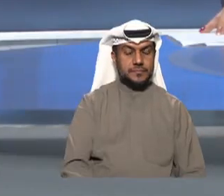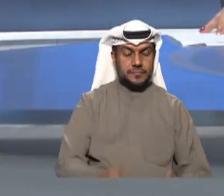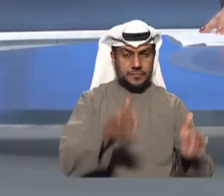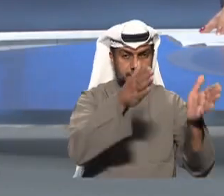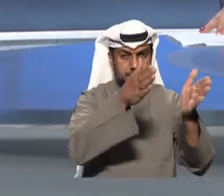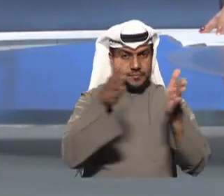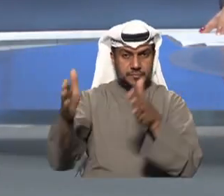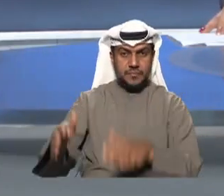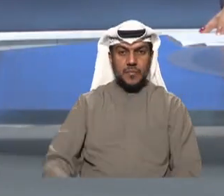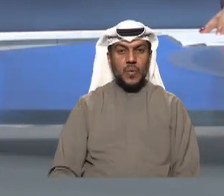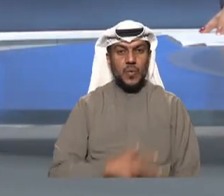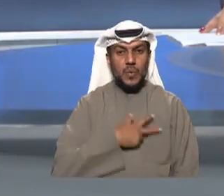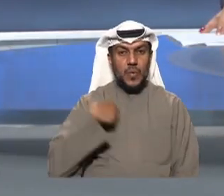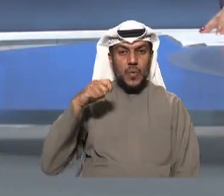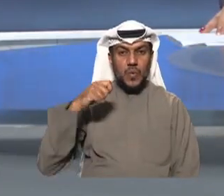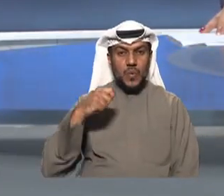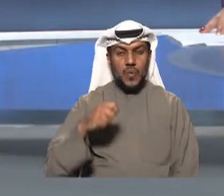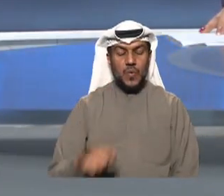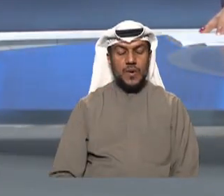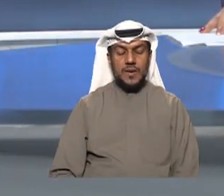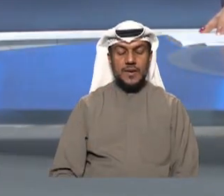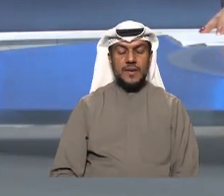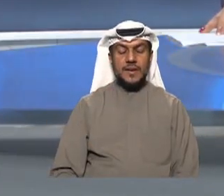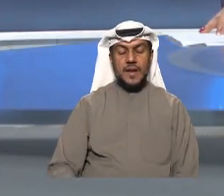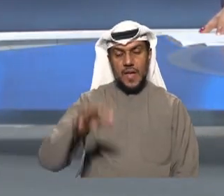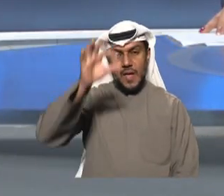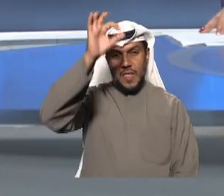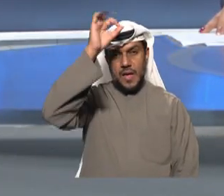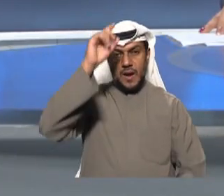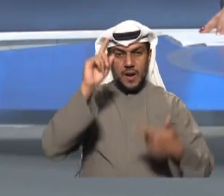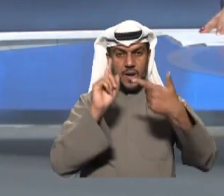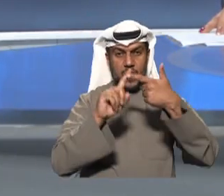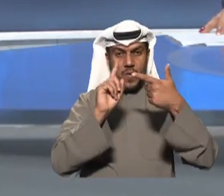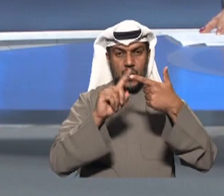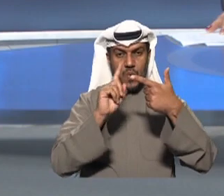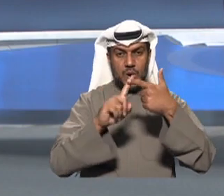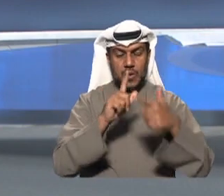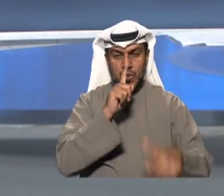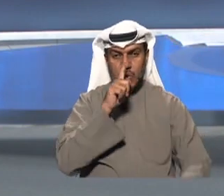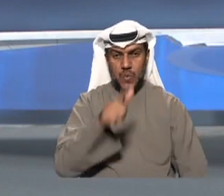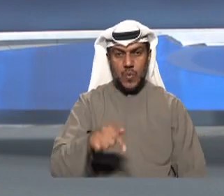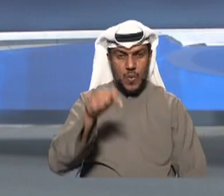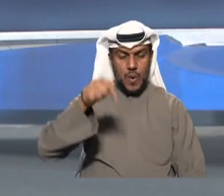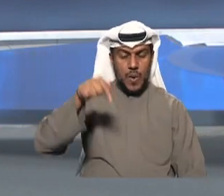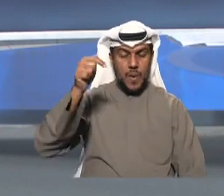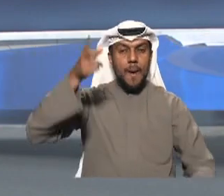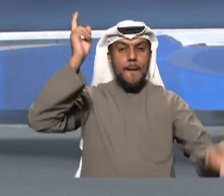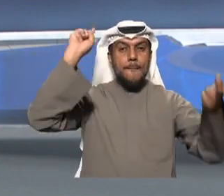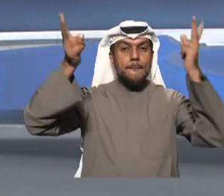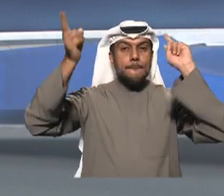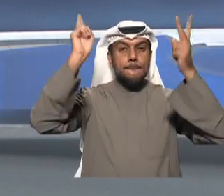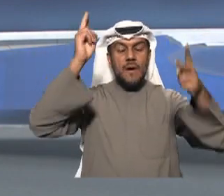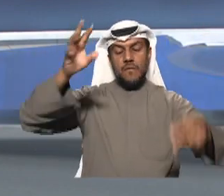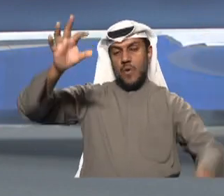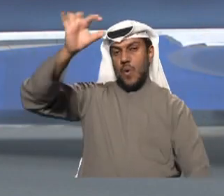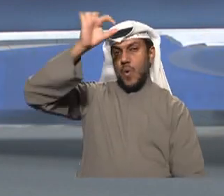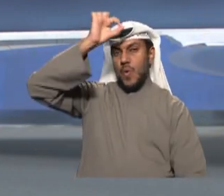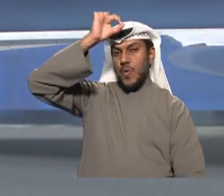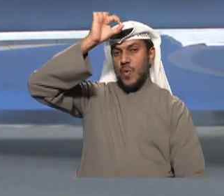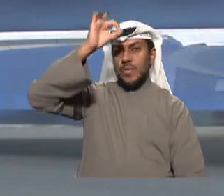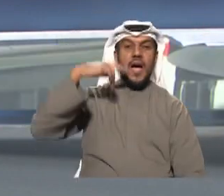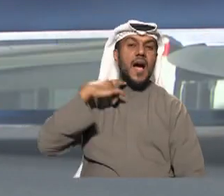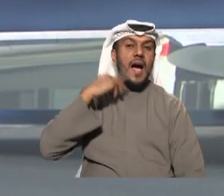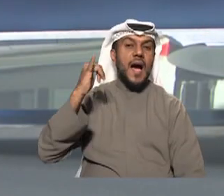أكد وكيل وزارة الداخلية الفريق عصام النهام أن الاحتفال بيوم الشرطة العربية يعد تأكيدا على